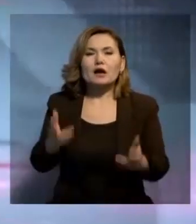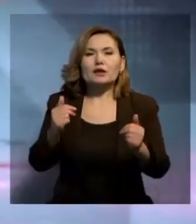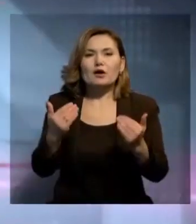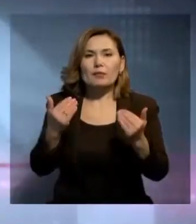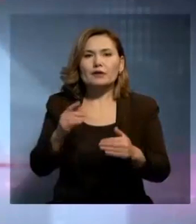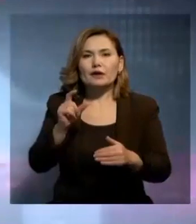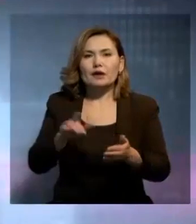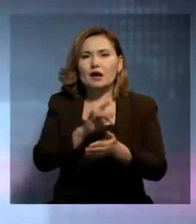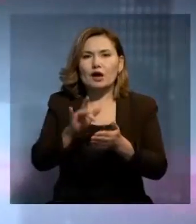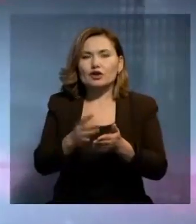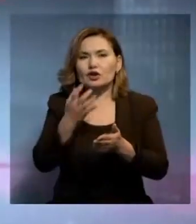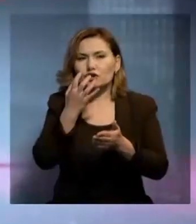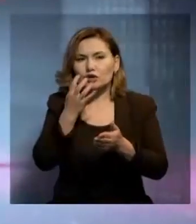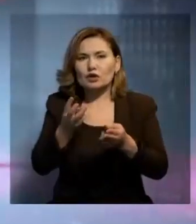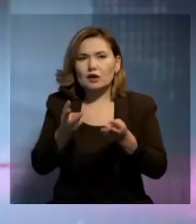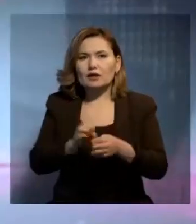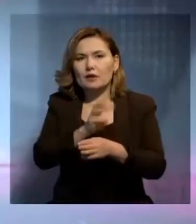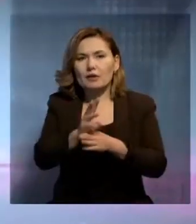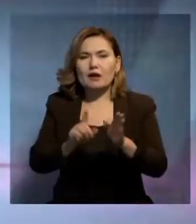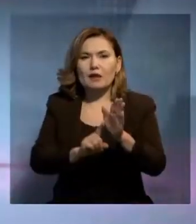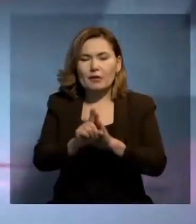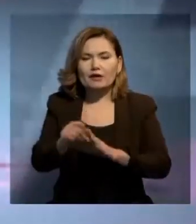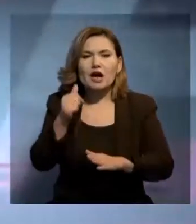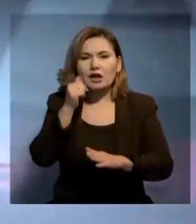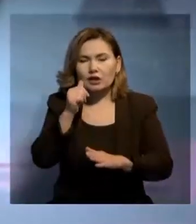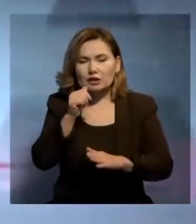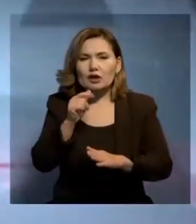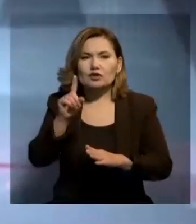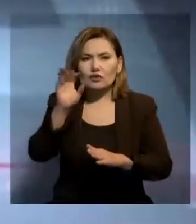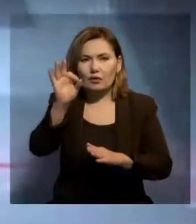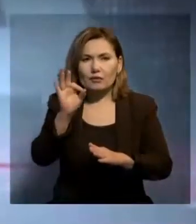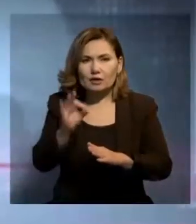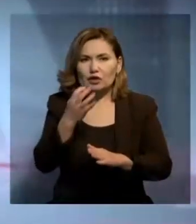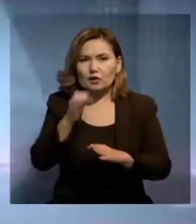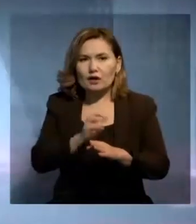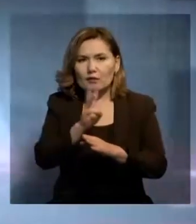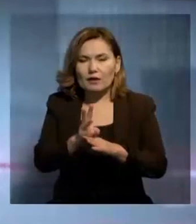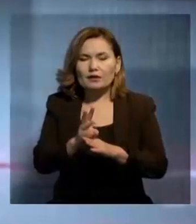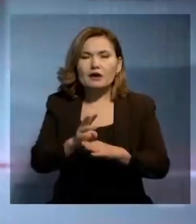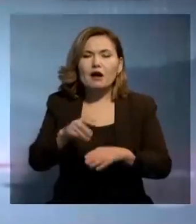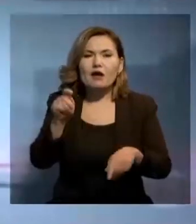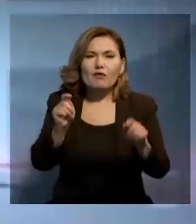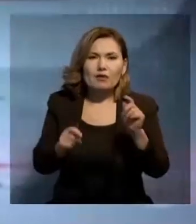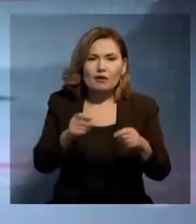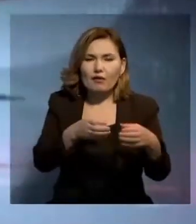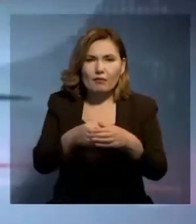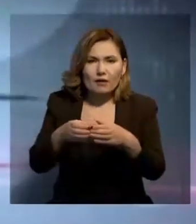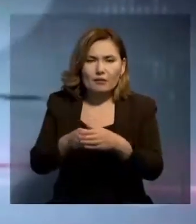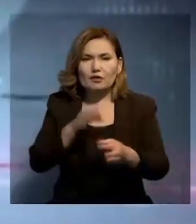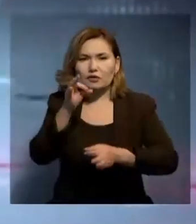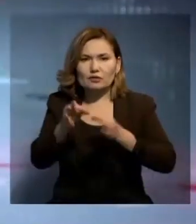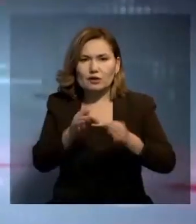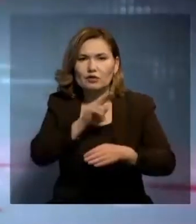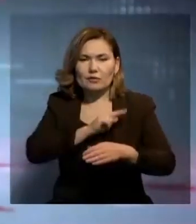Бүгін Екібастұзға жылу берілсе, ертең үйлерде жылу болады. Қазір жан-жақтан келген мамандар күн-түндемей жөндеу жұмыстарын жүргізіп жатыр.